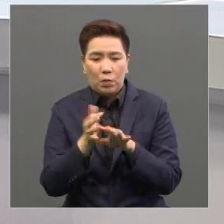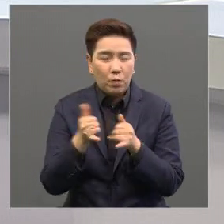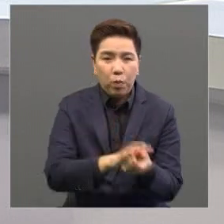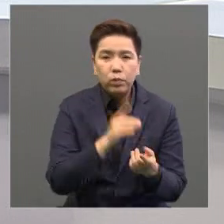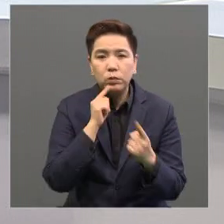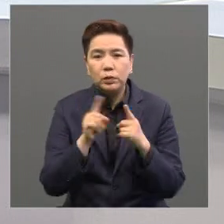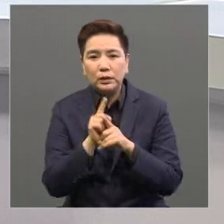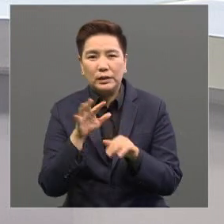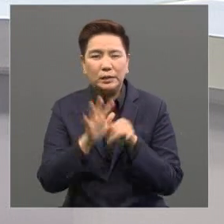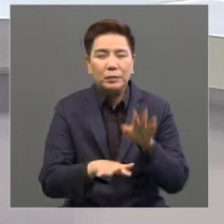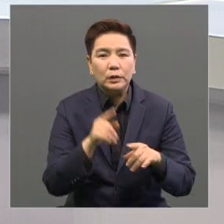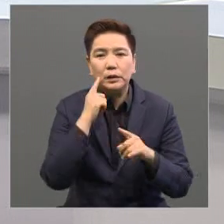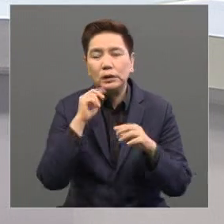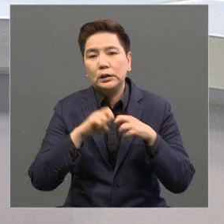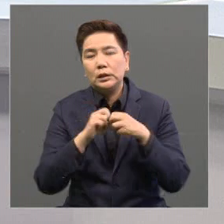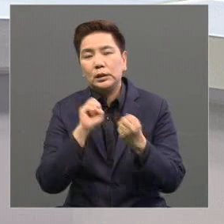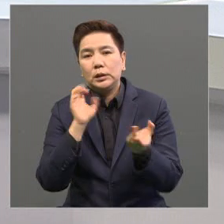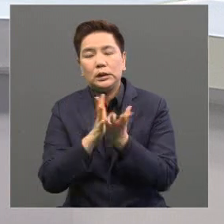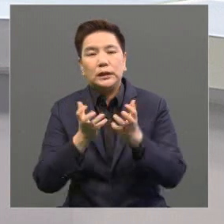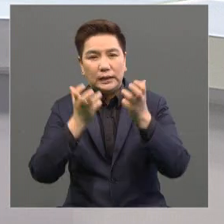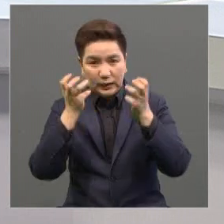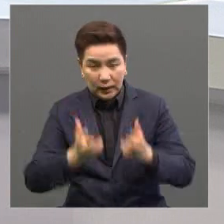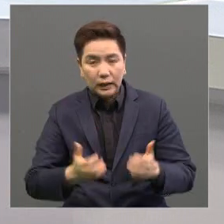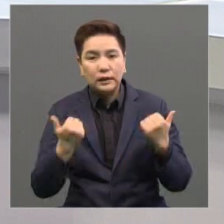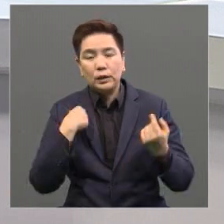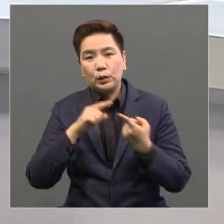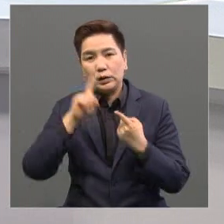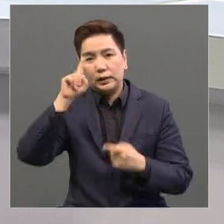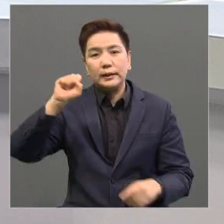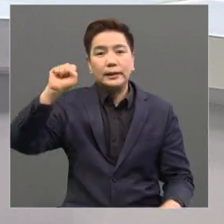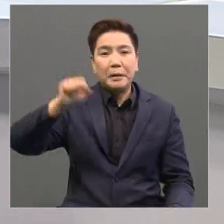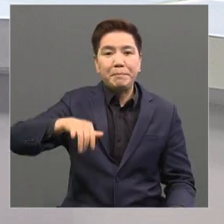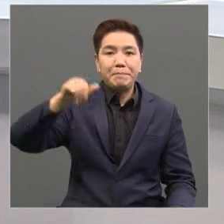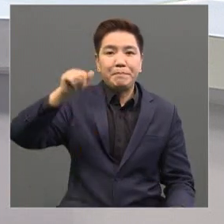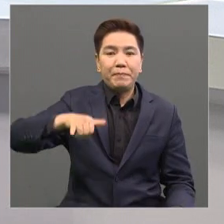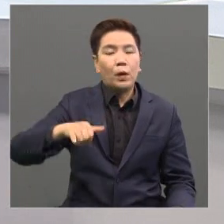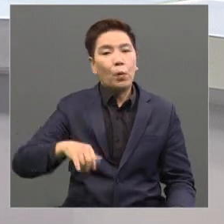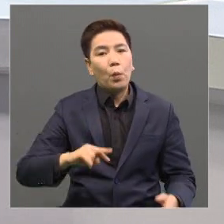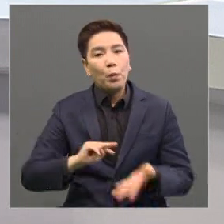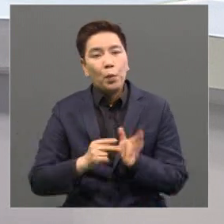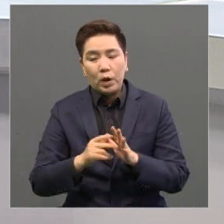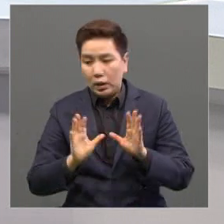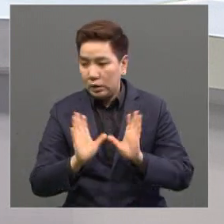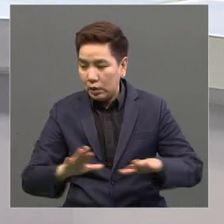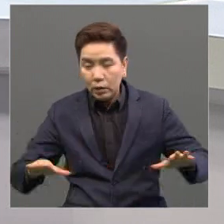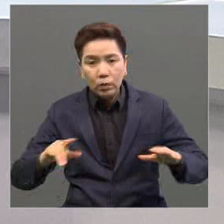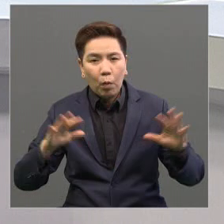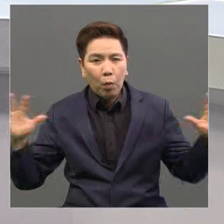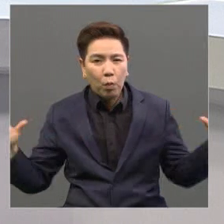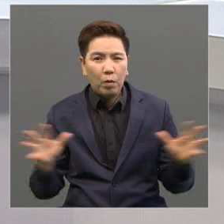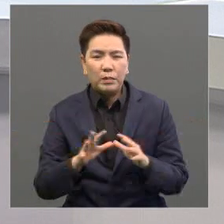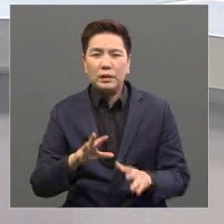เหยียบไปในอู่ผมว่าน่าจะงานใหญ่ใช่ค่ะรวมถึงที่สยามที่สยามเนี่ยปรากฏว่ามีเด็กๆอ่ะค่ะประมาณ